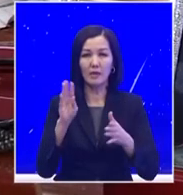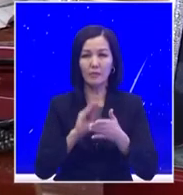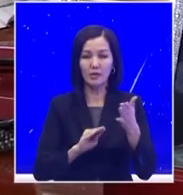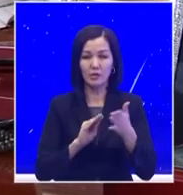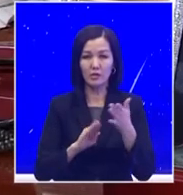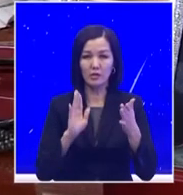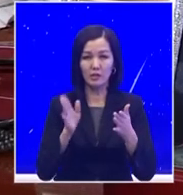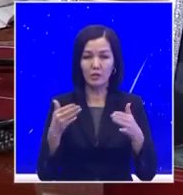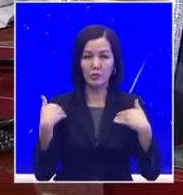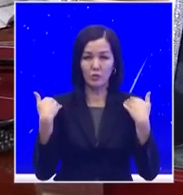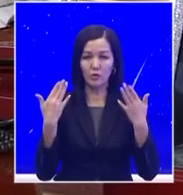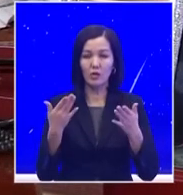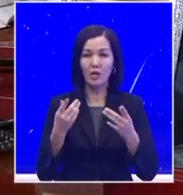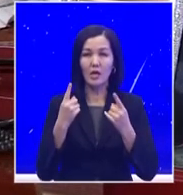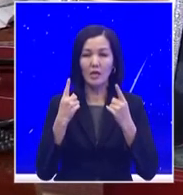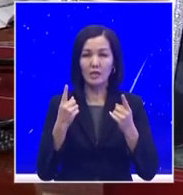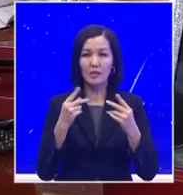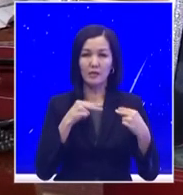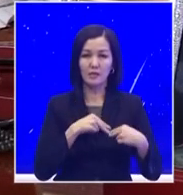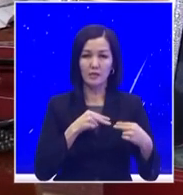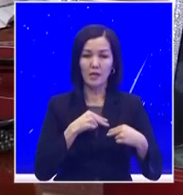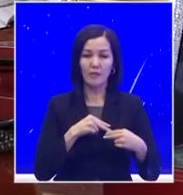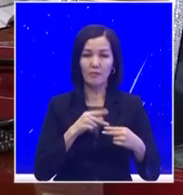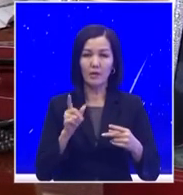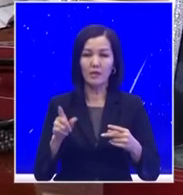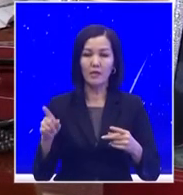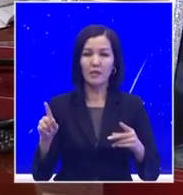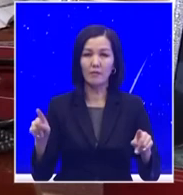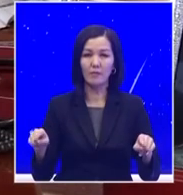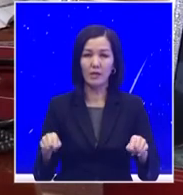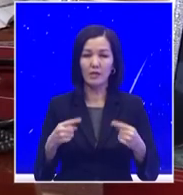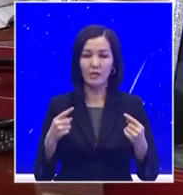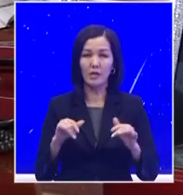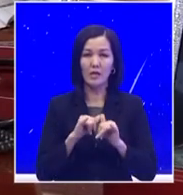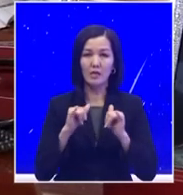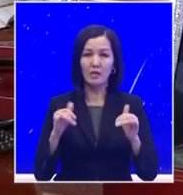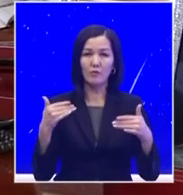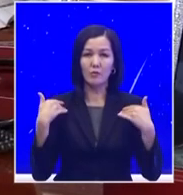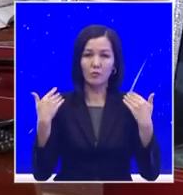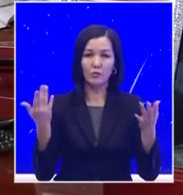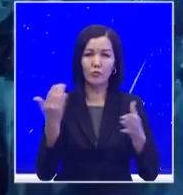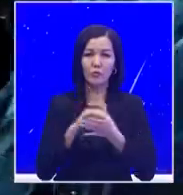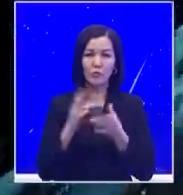мынау тылда еңбек еткен адамдарды да көтермелеу біздің алдымызға қойып отырған мақсаттың бірі болып